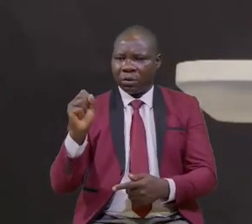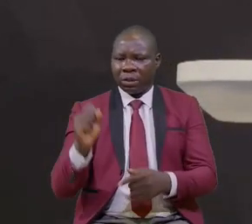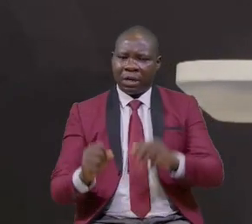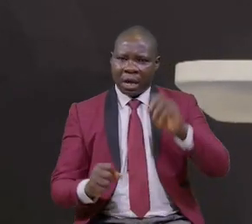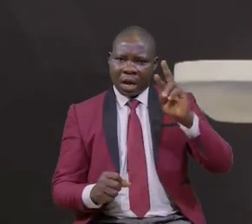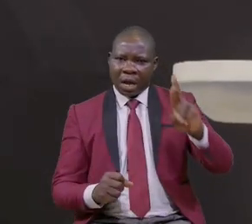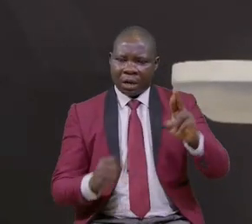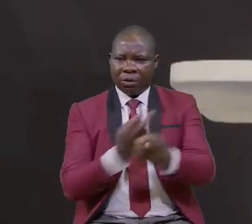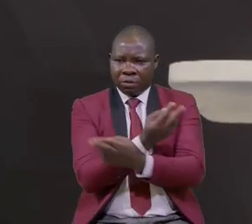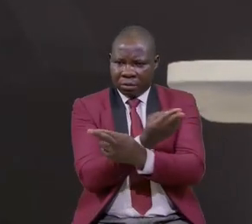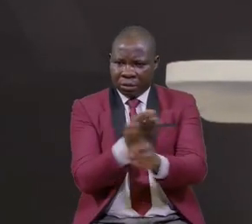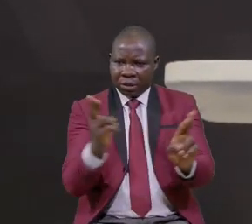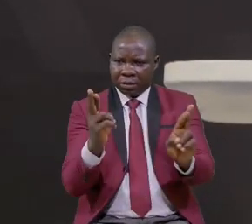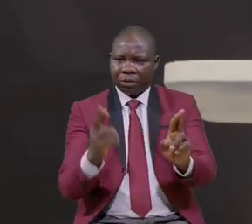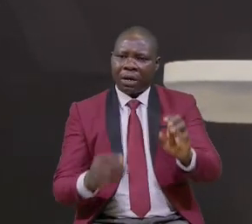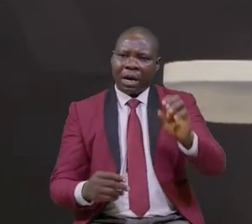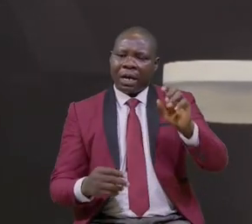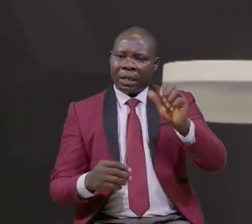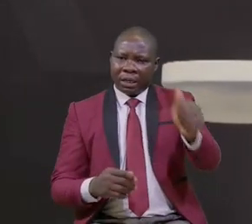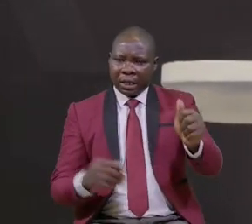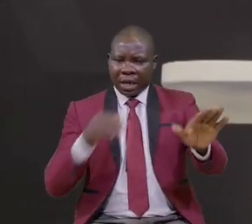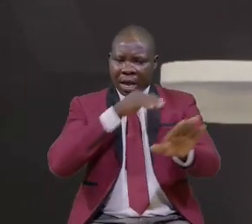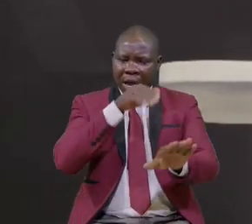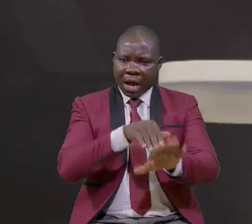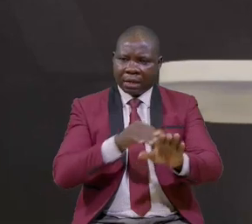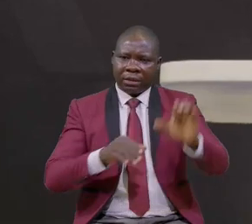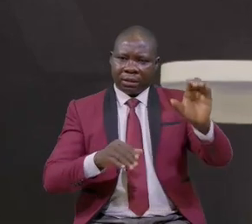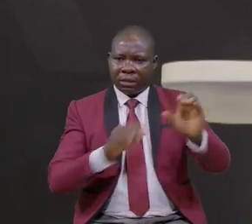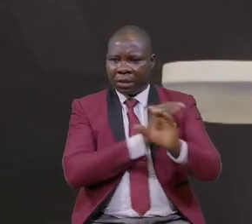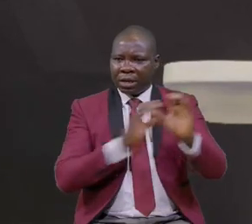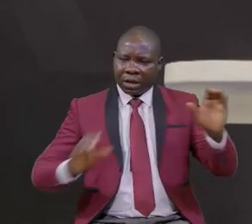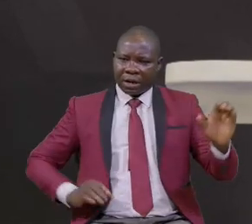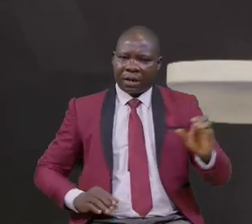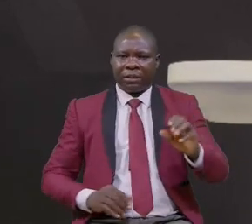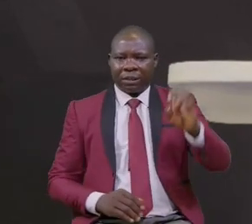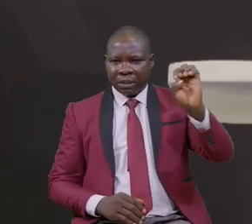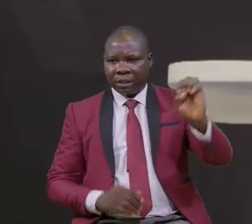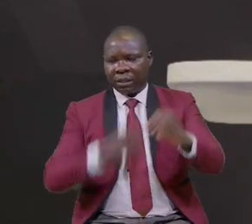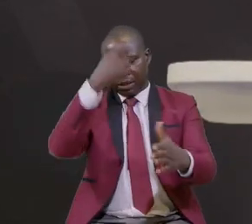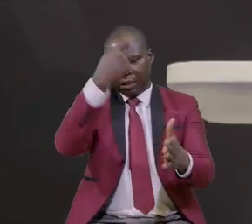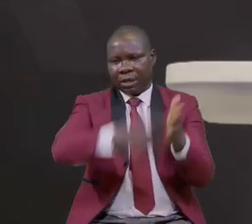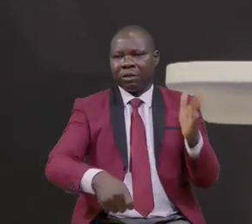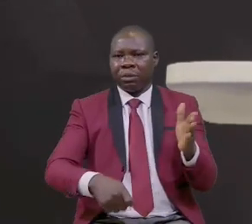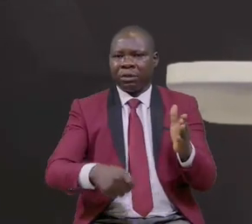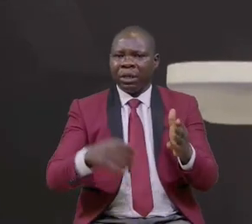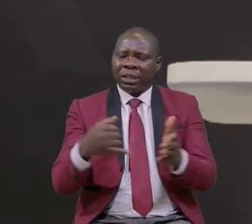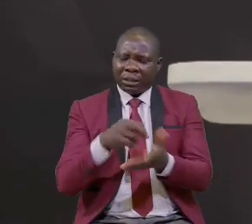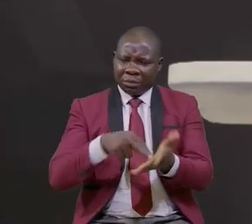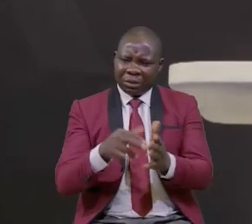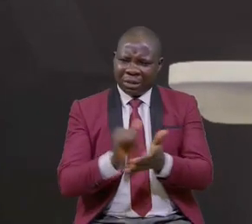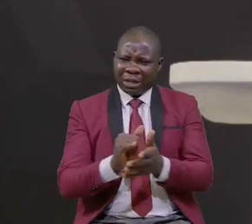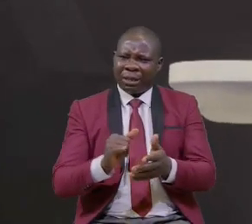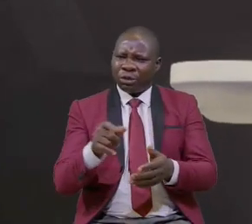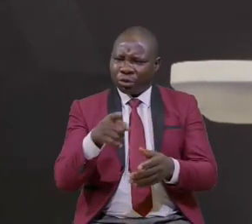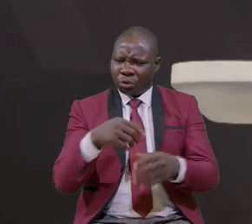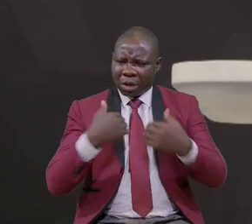Christ. C'est-à-dire, c'est comme tu as besoin d'un bien donné. Tu n'as pas